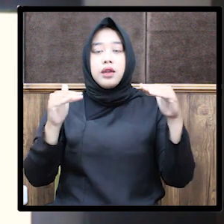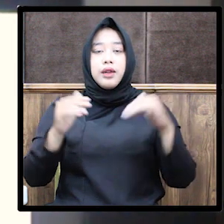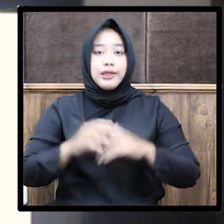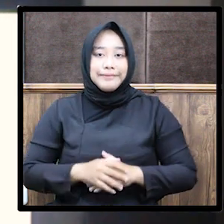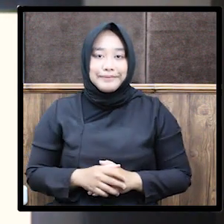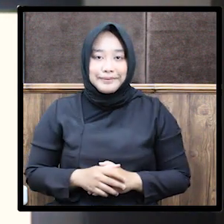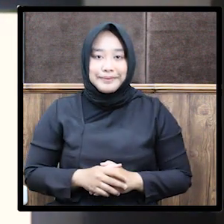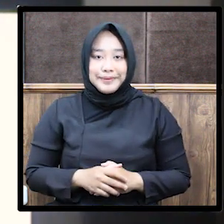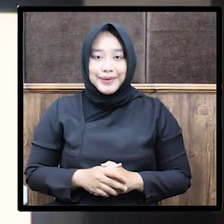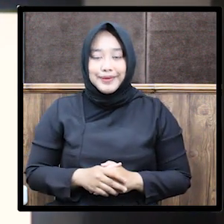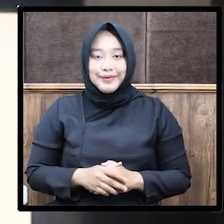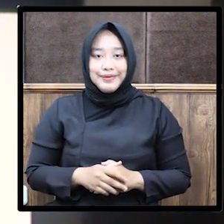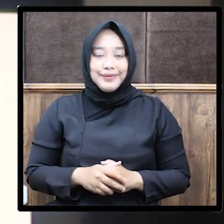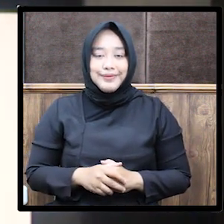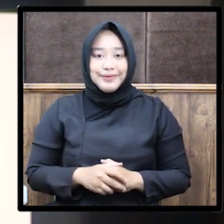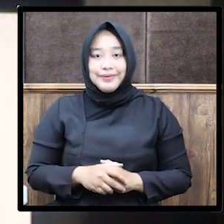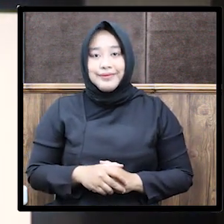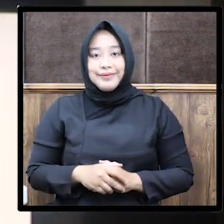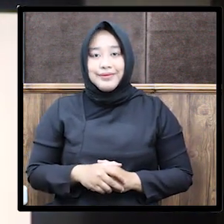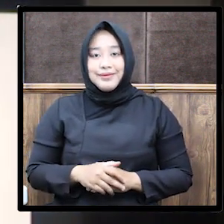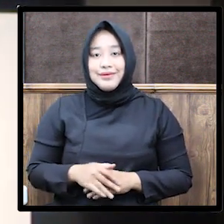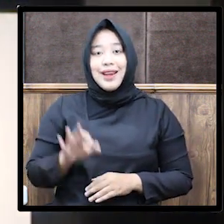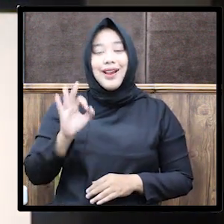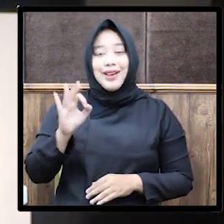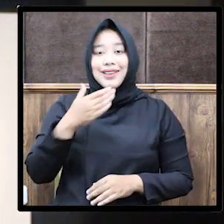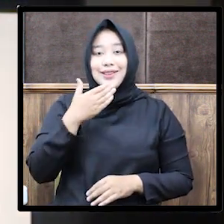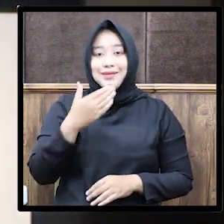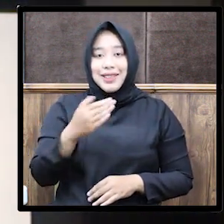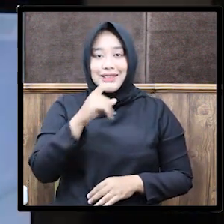Gitu Mas. Baik, terima kasih Mbak Joni.